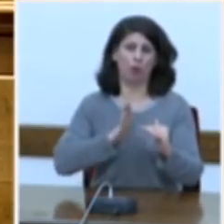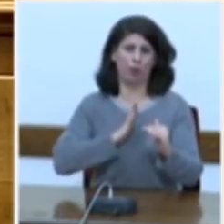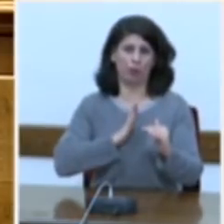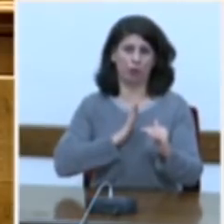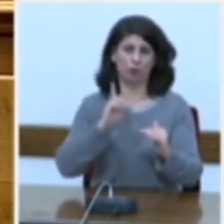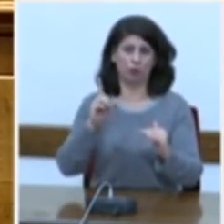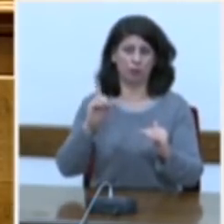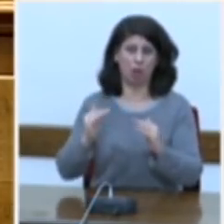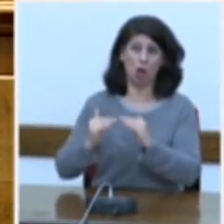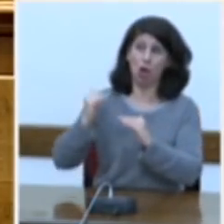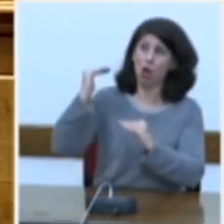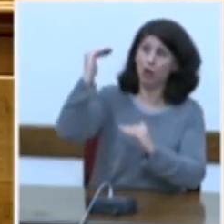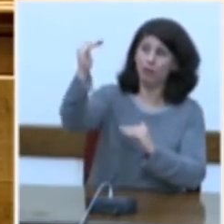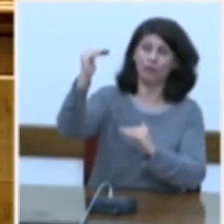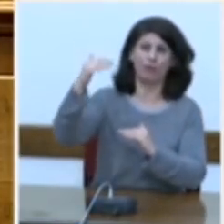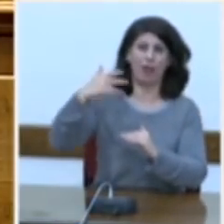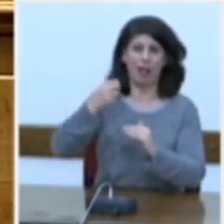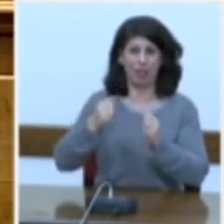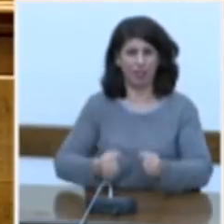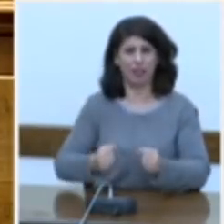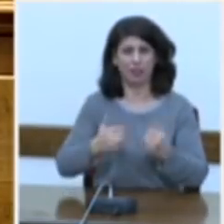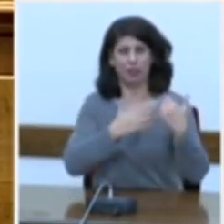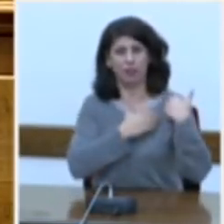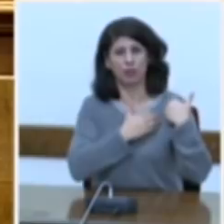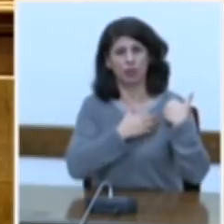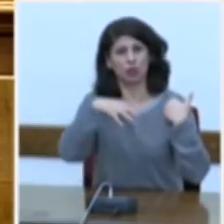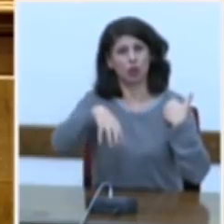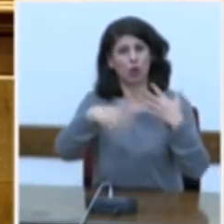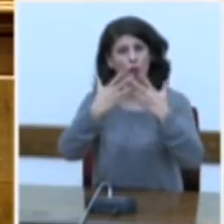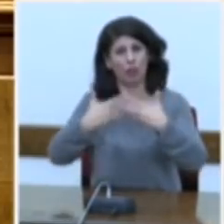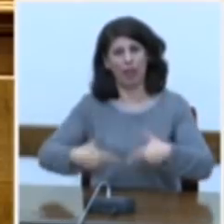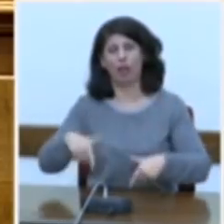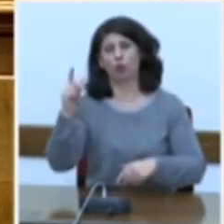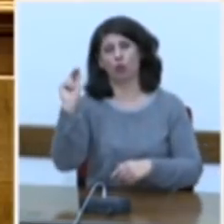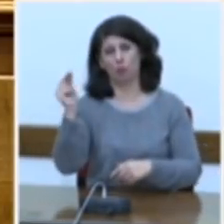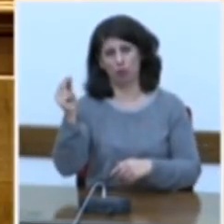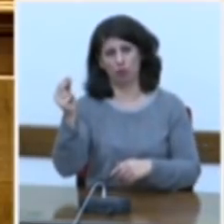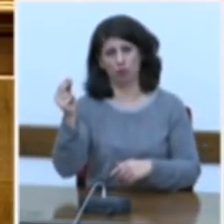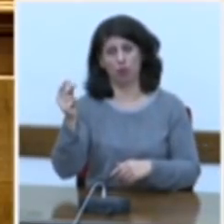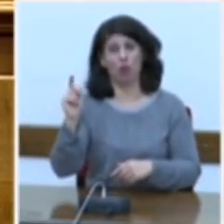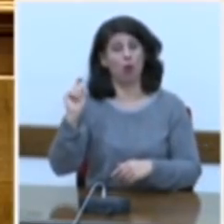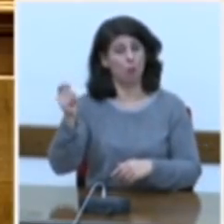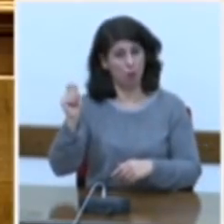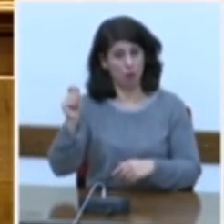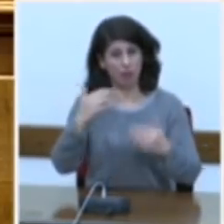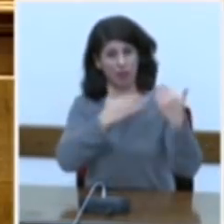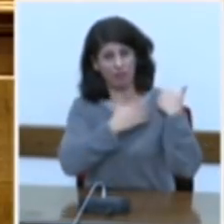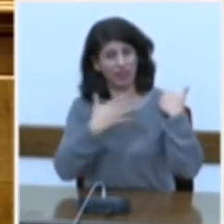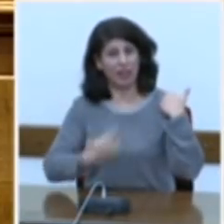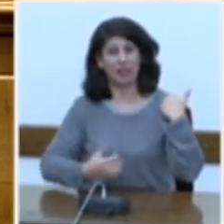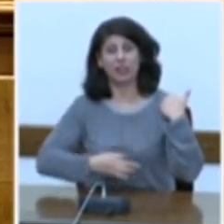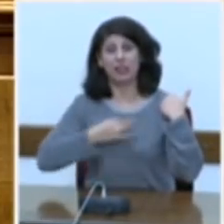μια κορυφαία θέση ευθύνης στο χώρο του θεάτρου και του πολιτισμού. Πολιτικές ευθύνες έχετε, κύριε